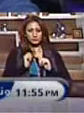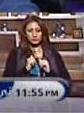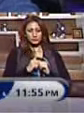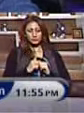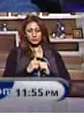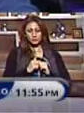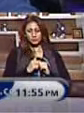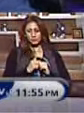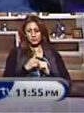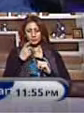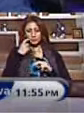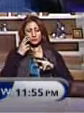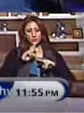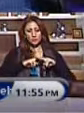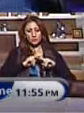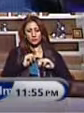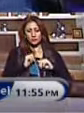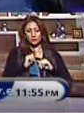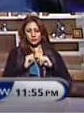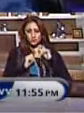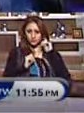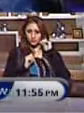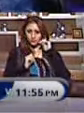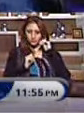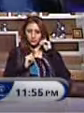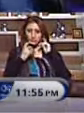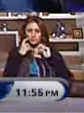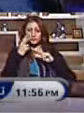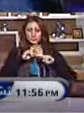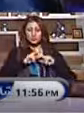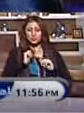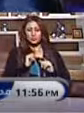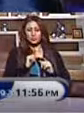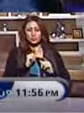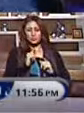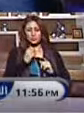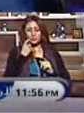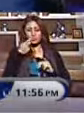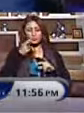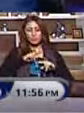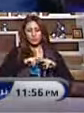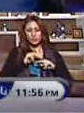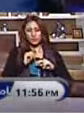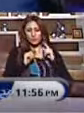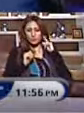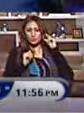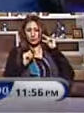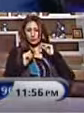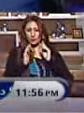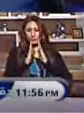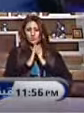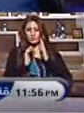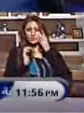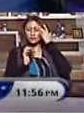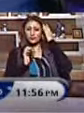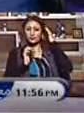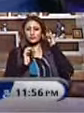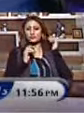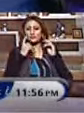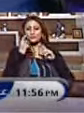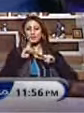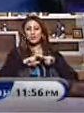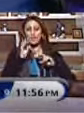سلمه وابو حامد الغزالي وسفره العظ ين احياء علوم الدين دول مدرستين اخلاقي